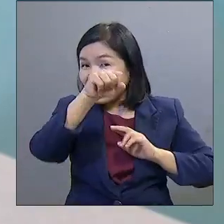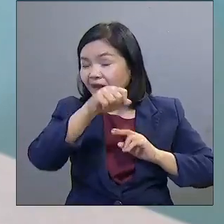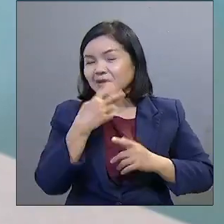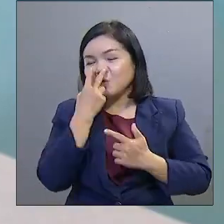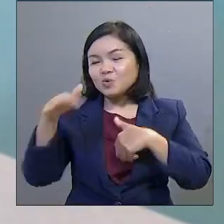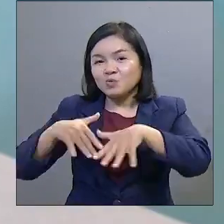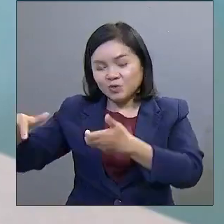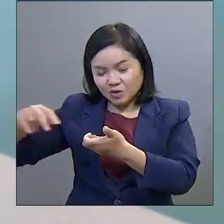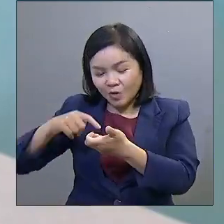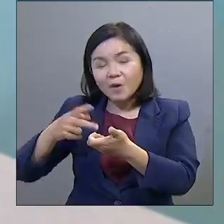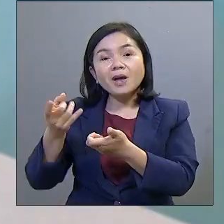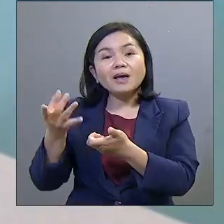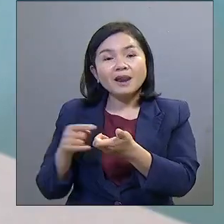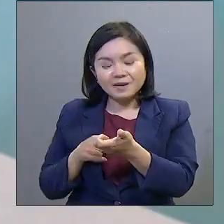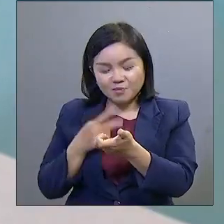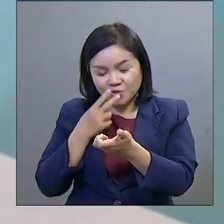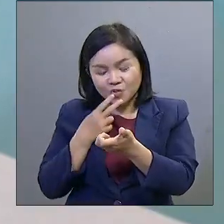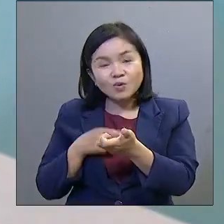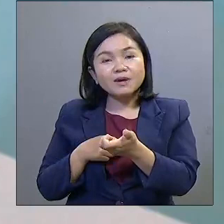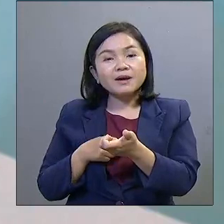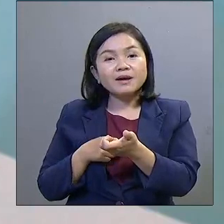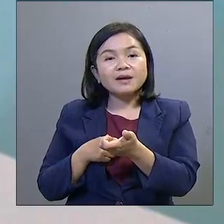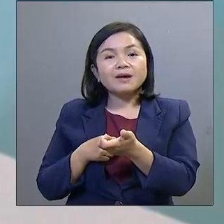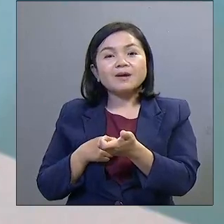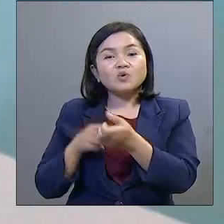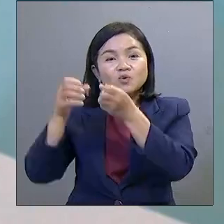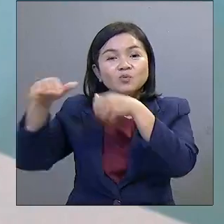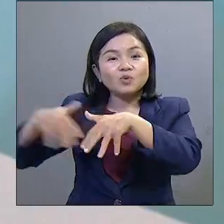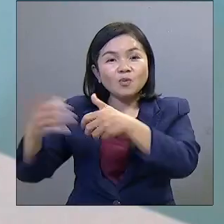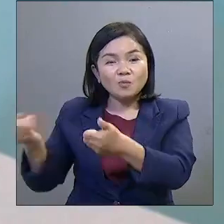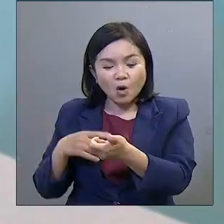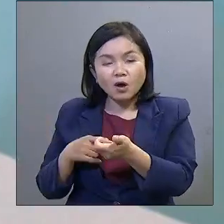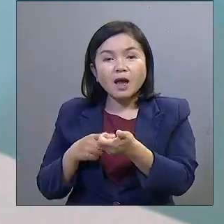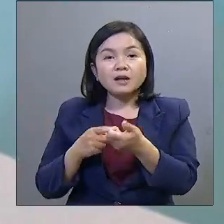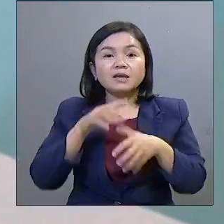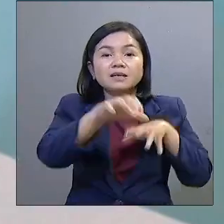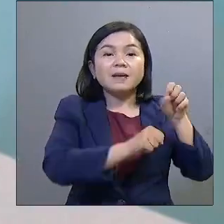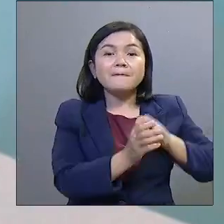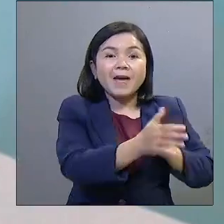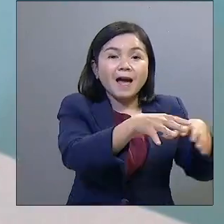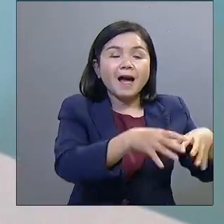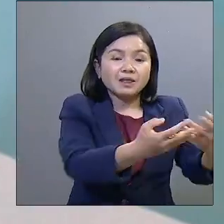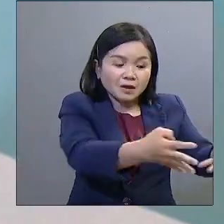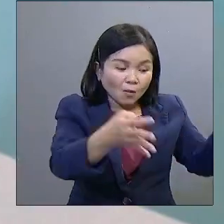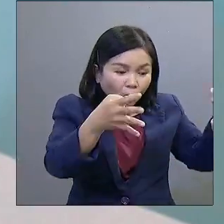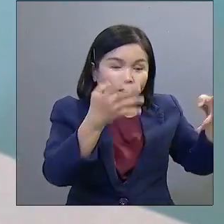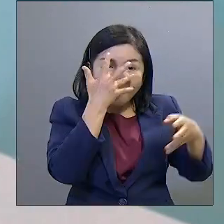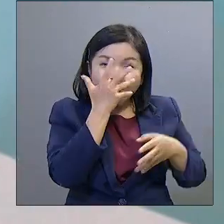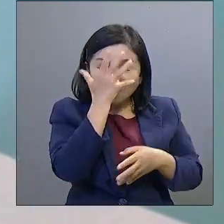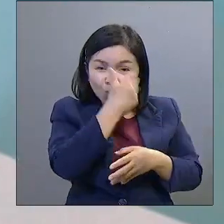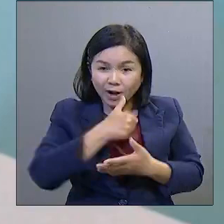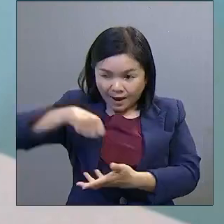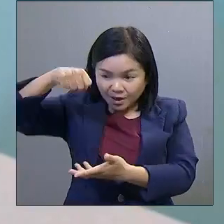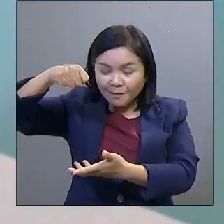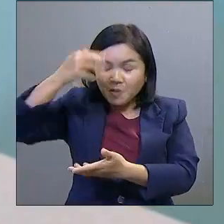ชมกันหน่อยที่ส่งข้อความกันมานะคะมีคุณมุกวนิราบอกว่าอ้วนนะคะมาทำเป็นกระเป๋าเนี่ยดีไซน์สวยเท่เล